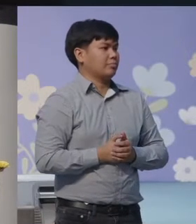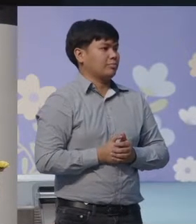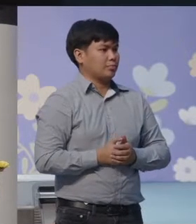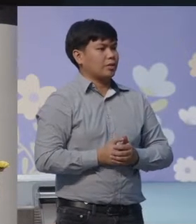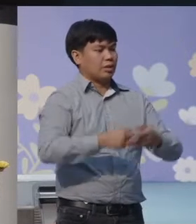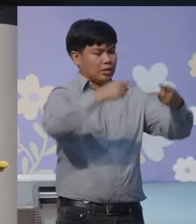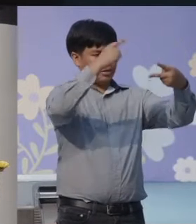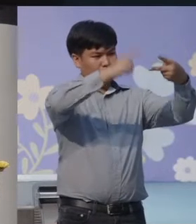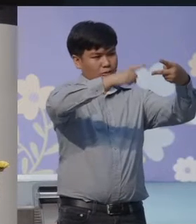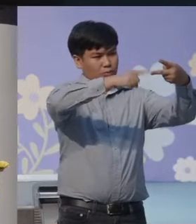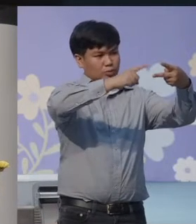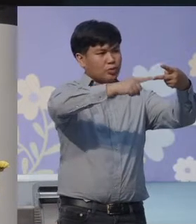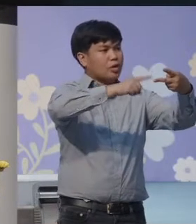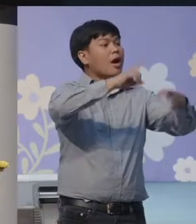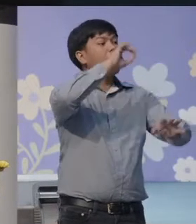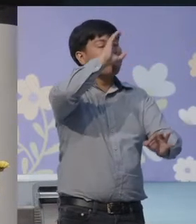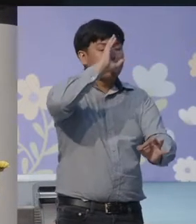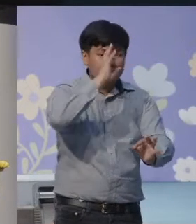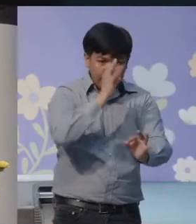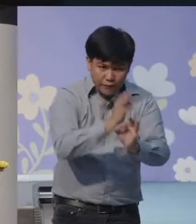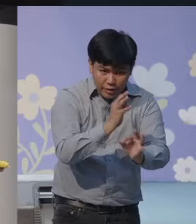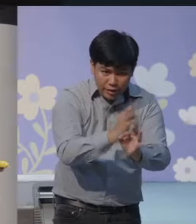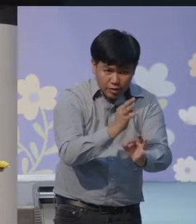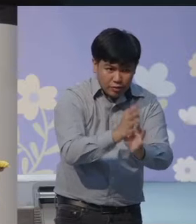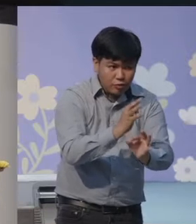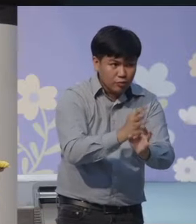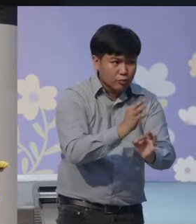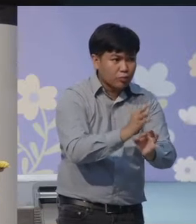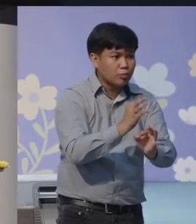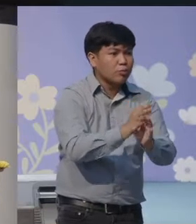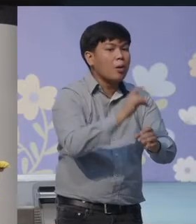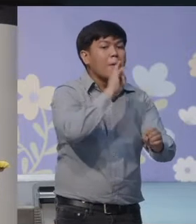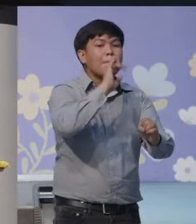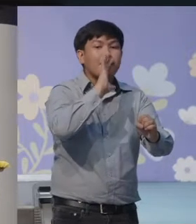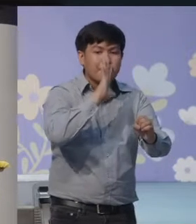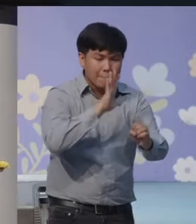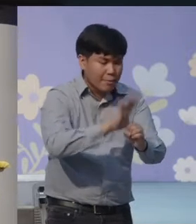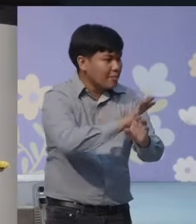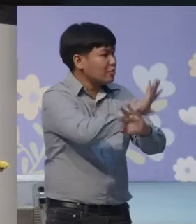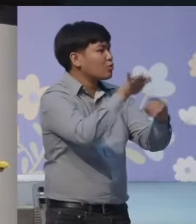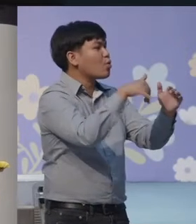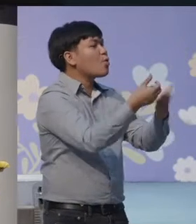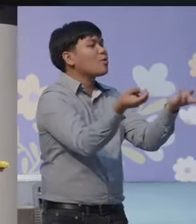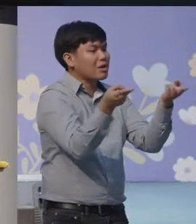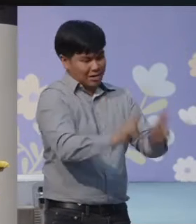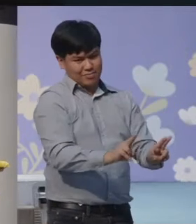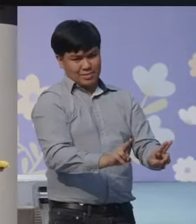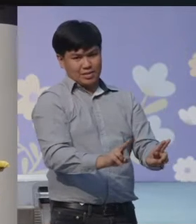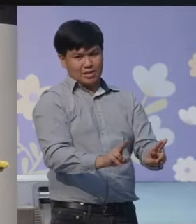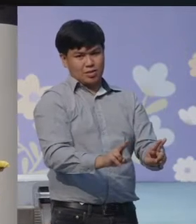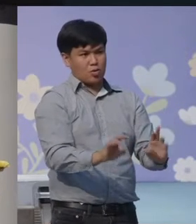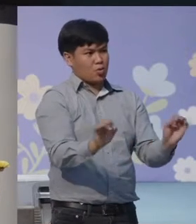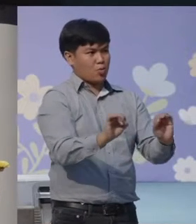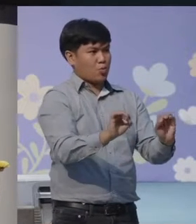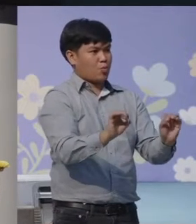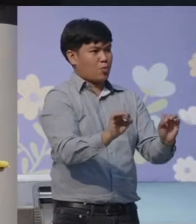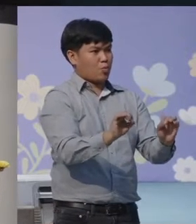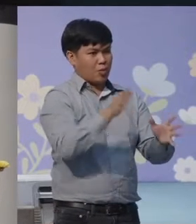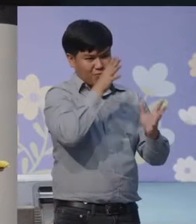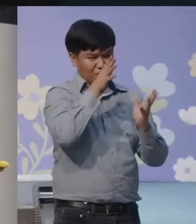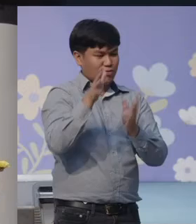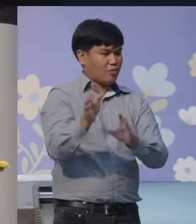Pangalawa, tapat na sinusunod ng tunay na mananampalataya ang Diyos na ito.